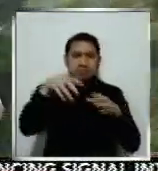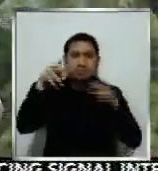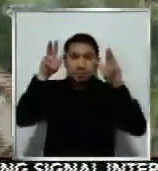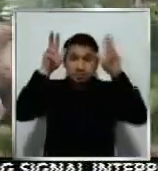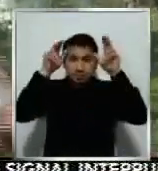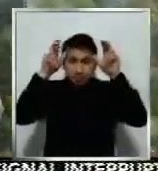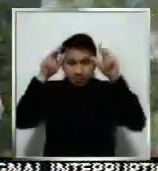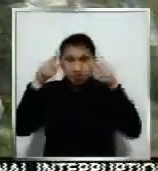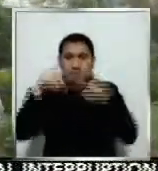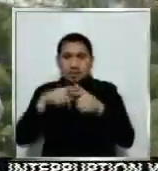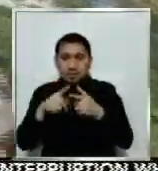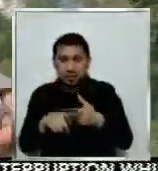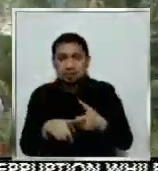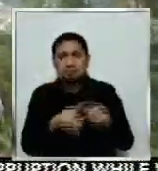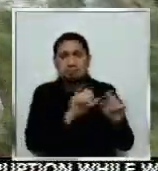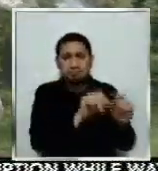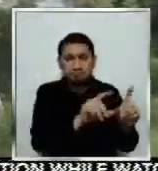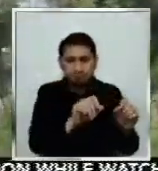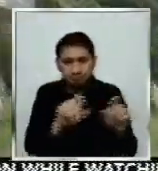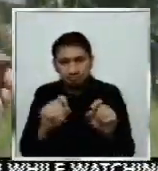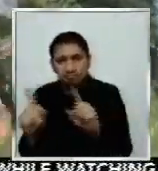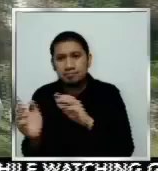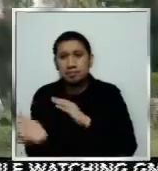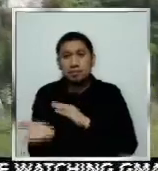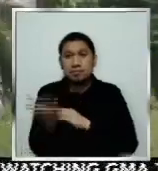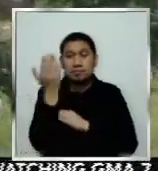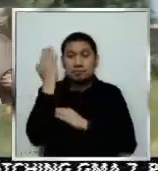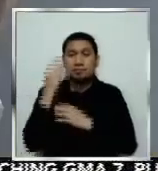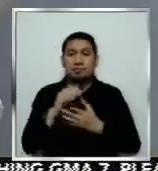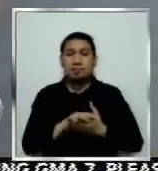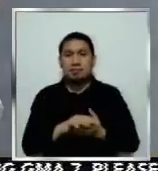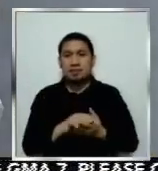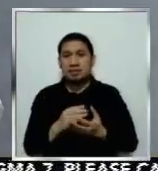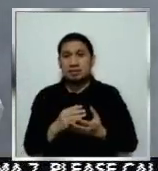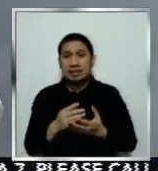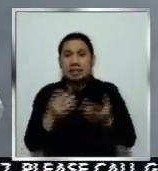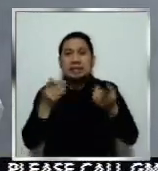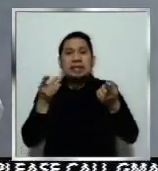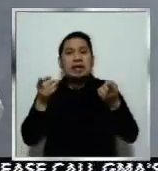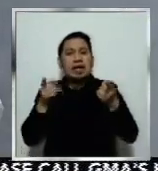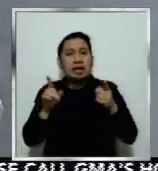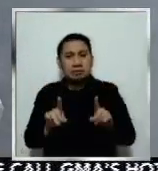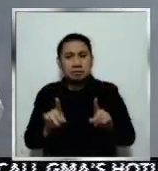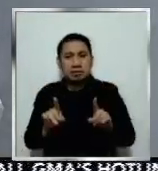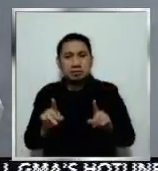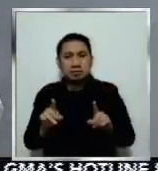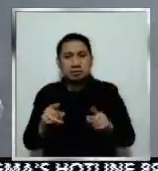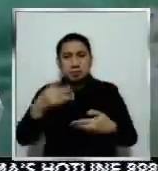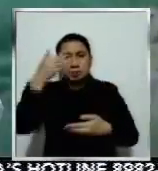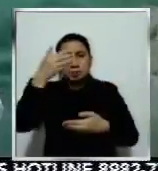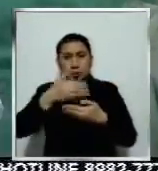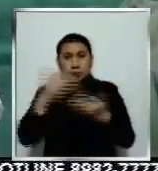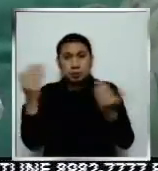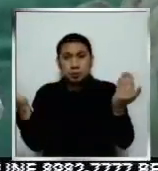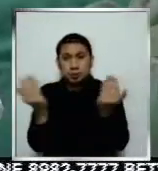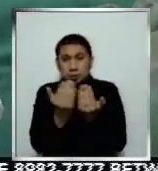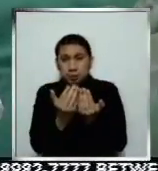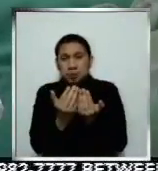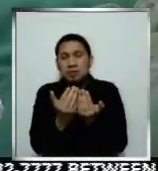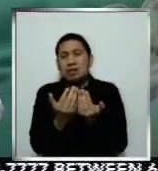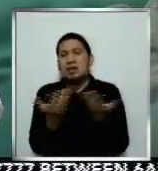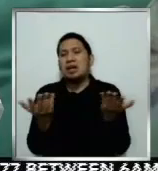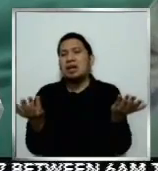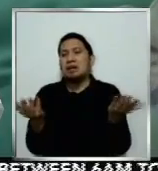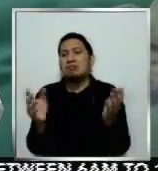ho pag maaga pa. Pero nang ipatupad ang lockdown, nabawasan ang kanyang mga parokyano. Kaya swerte na